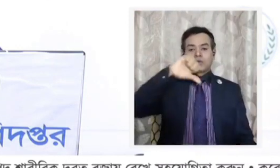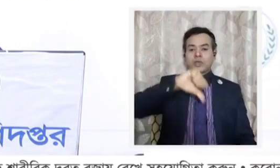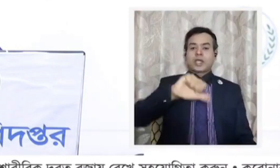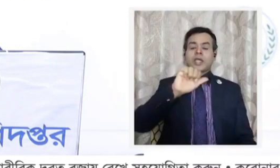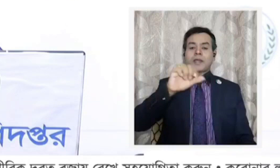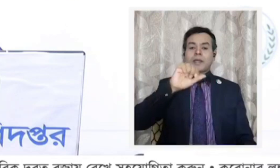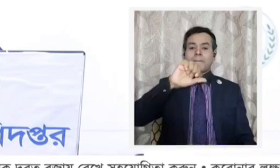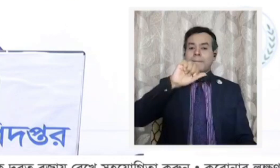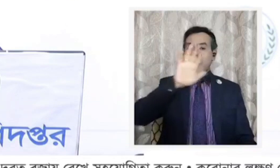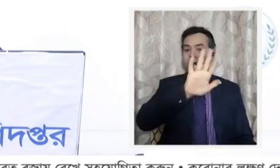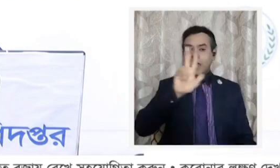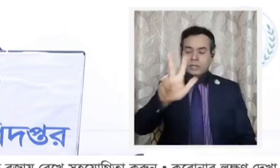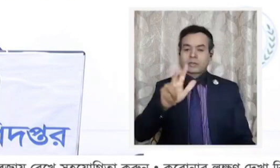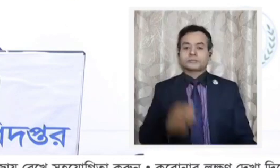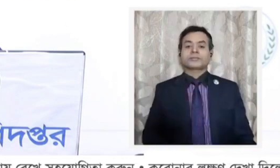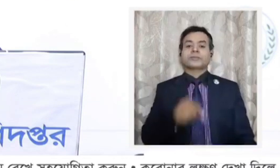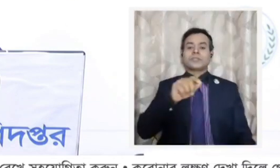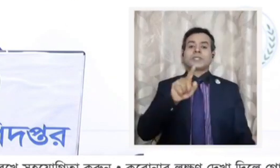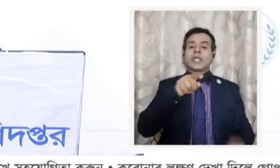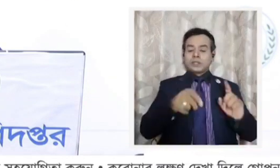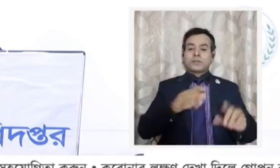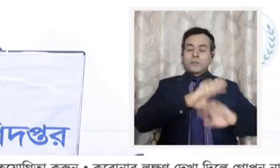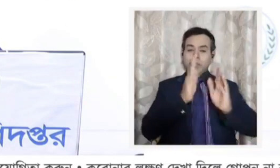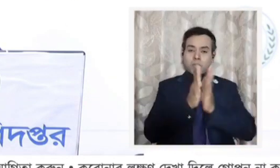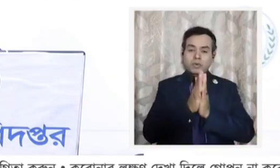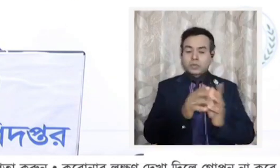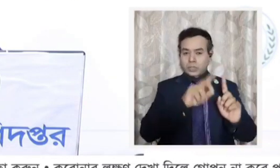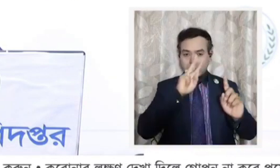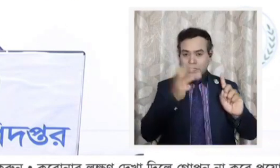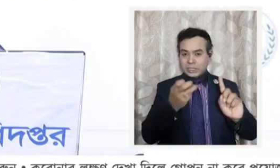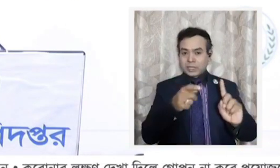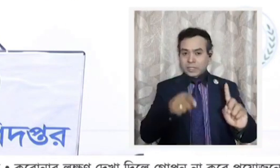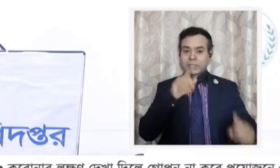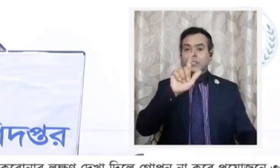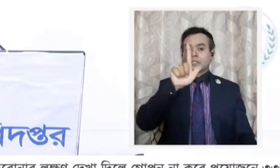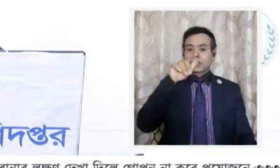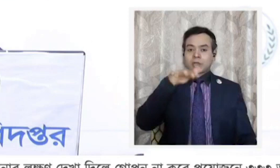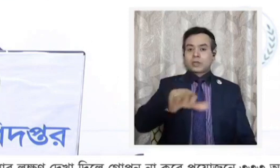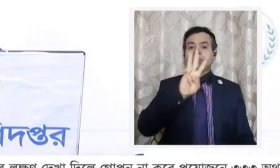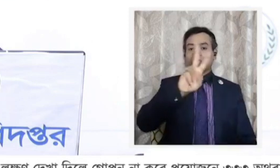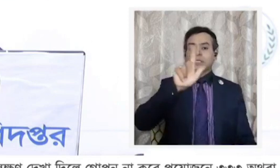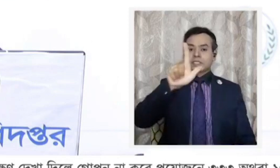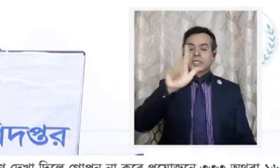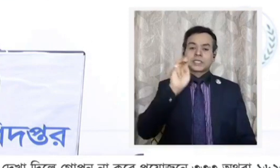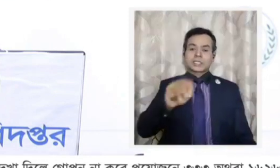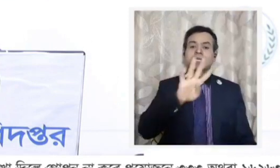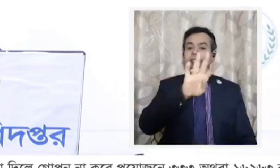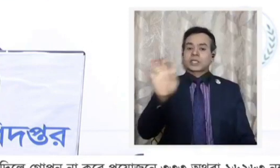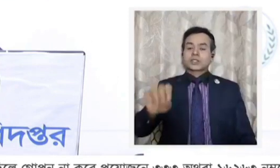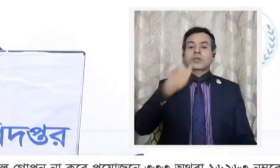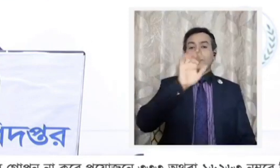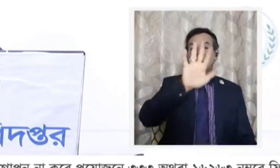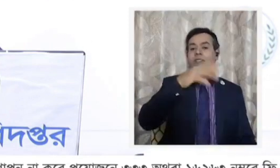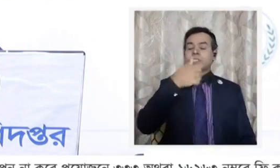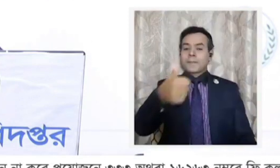বন্দরে 420 জন, 2টি সমুদ্র বন্দরে 158 জন। এ পর্যন্ত সকল বন্দর এবং ক্যান্টনমেন্ট স্টেশনে স্ক্রিনিং